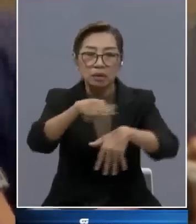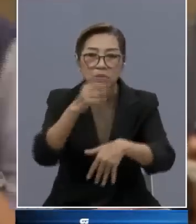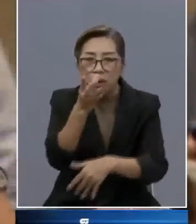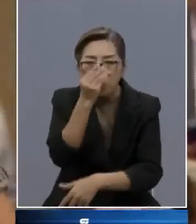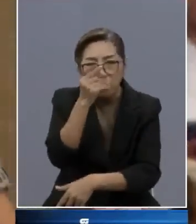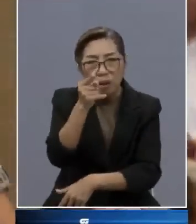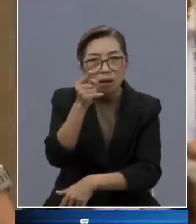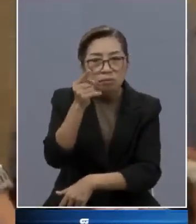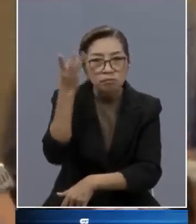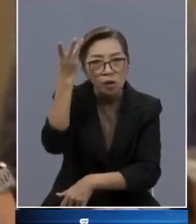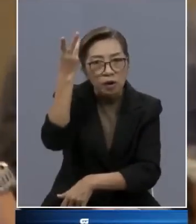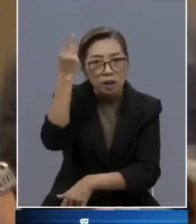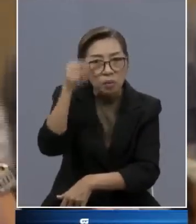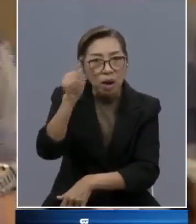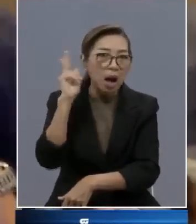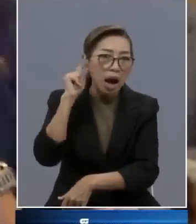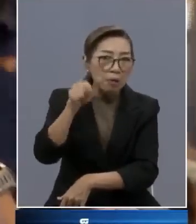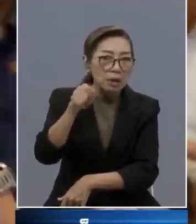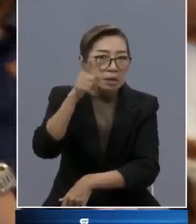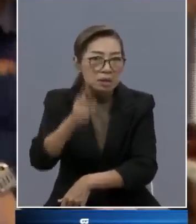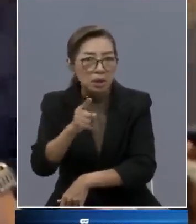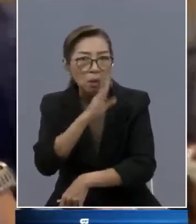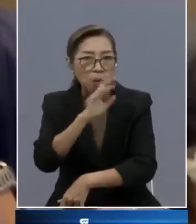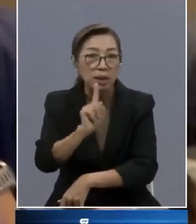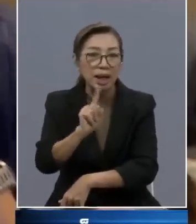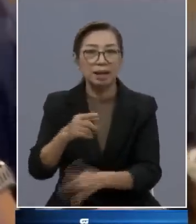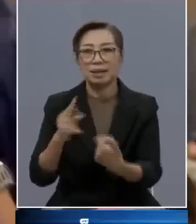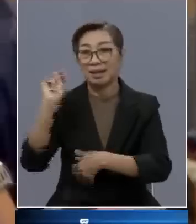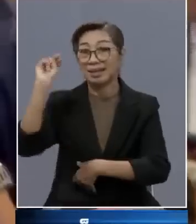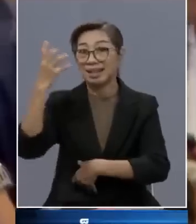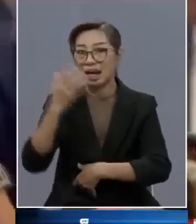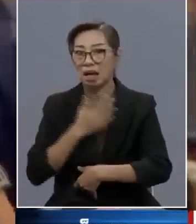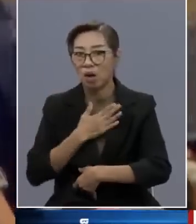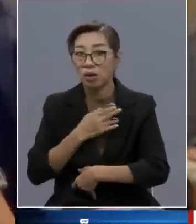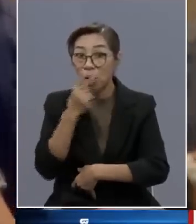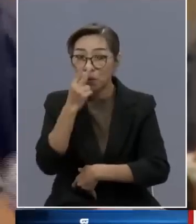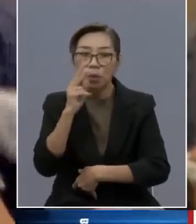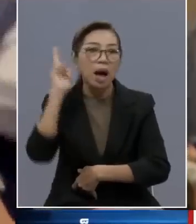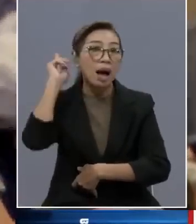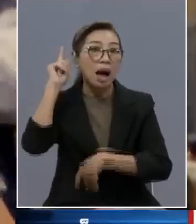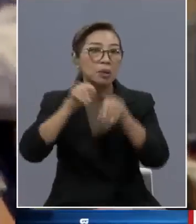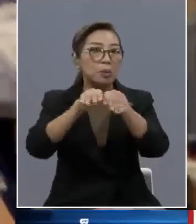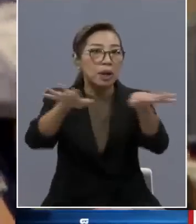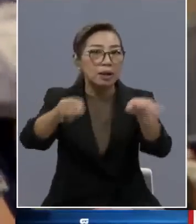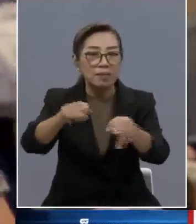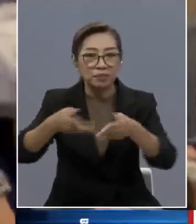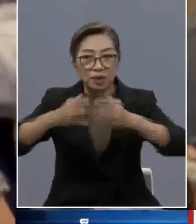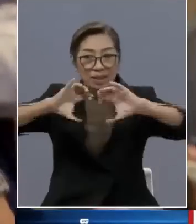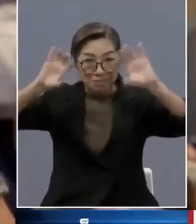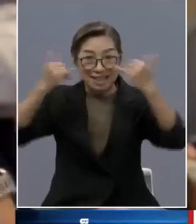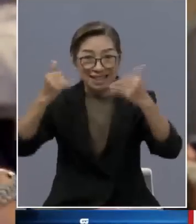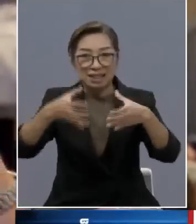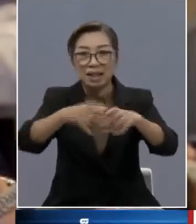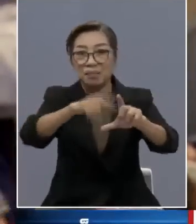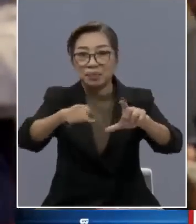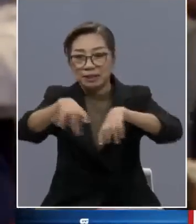านี้แต่ละฝ่ายจะให้น้ำหนักมากน้อยแค่ไหนทางเนชั่นทีวีเลยรวบรวมข่าวปล่อยครับในช่วงการจัดตั้งรัฐบาลของพรรคก้